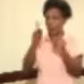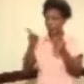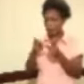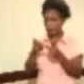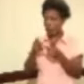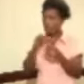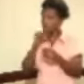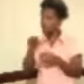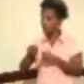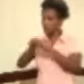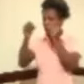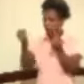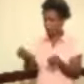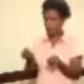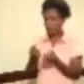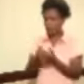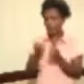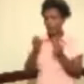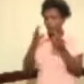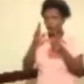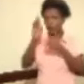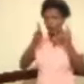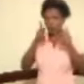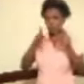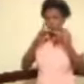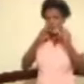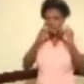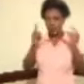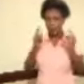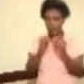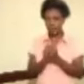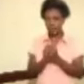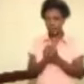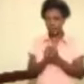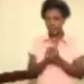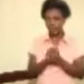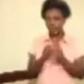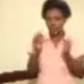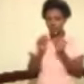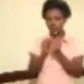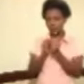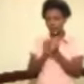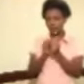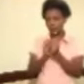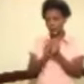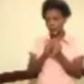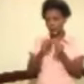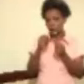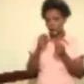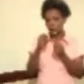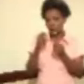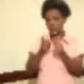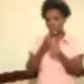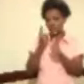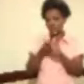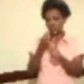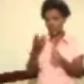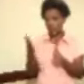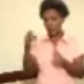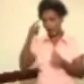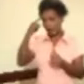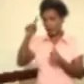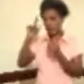crasé. Qui donc, c'est son approche globale qui peut faire avec, bien entendu, une priorité à monde qui